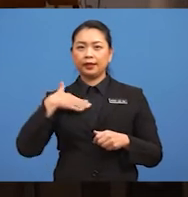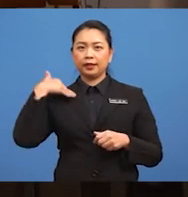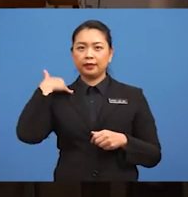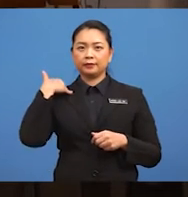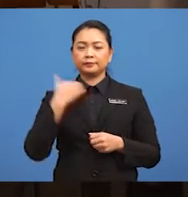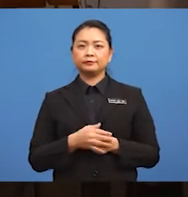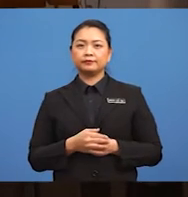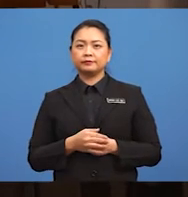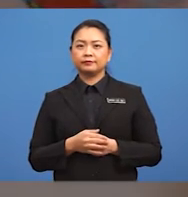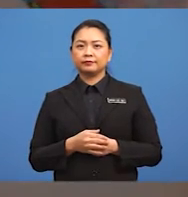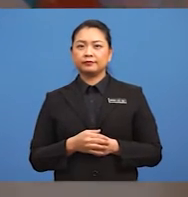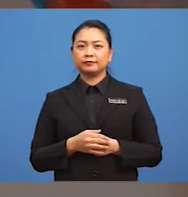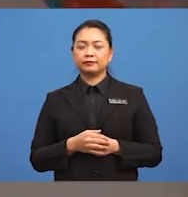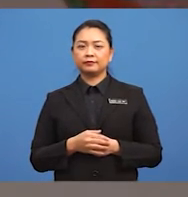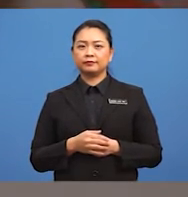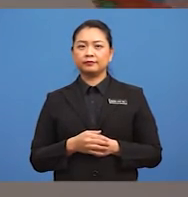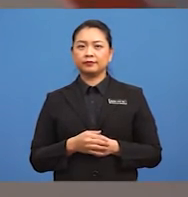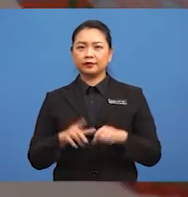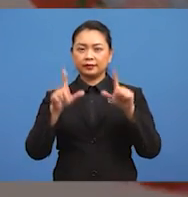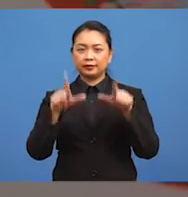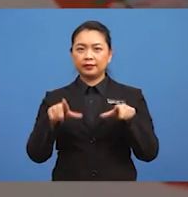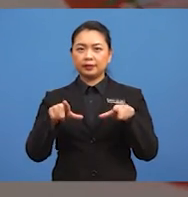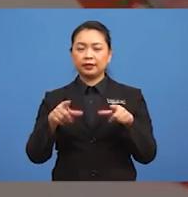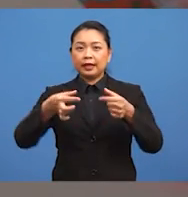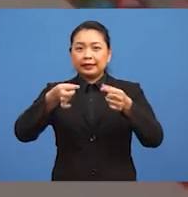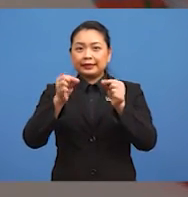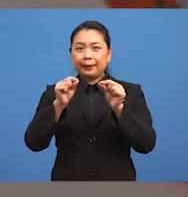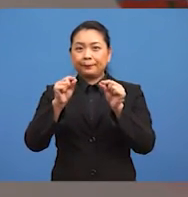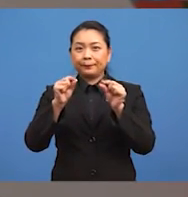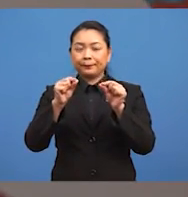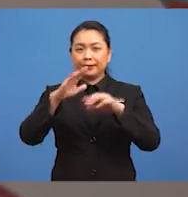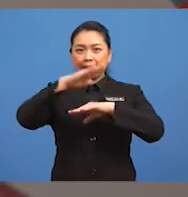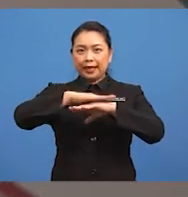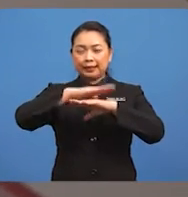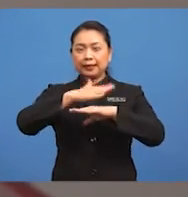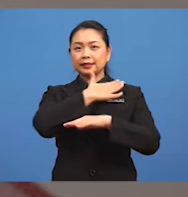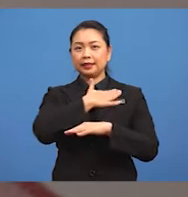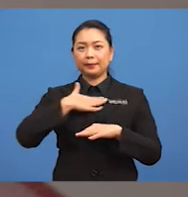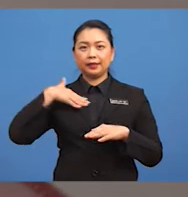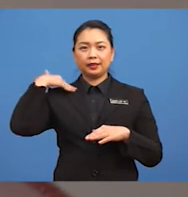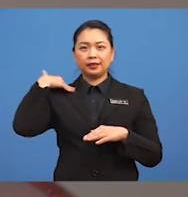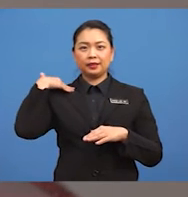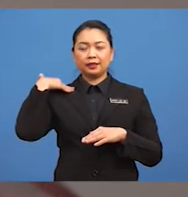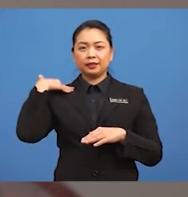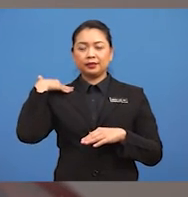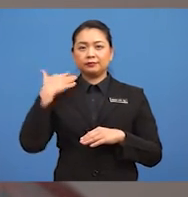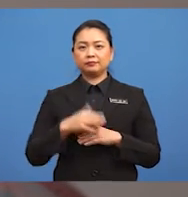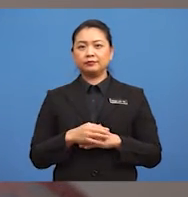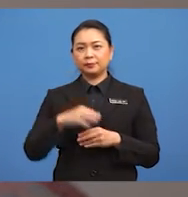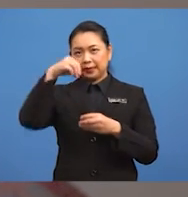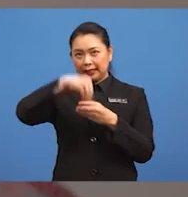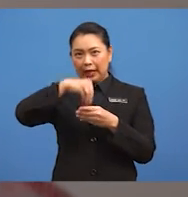iaitu meletakkan lapik bergam di atas lapik leher di sebelah